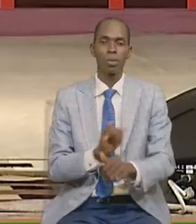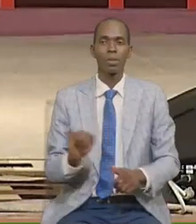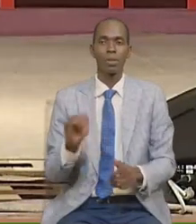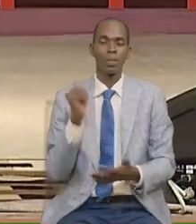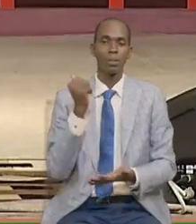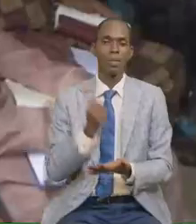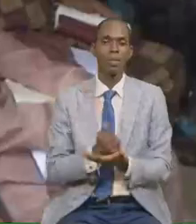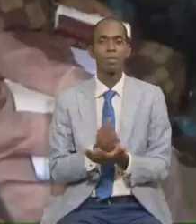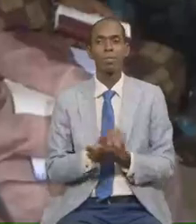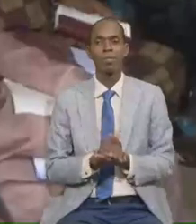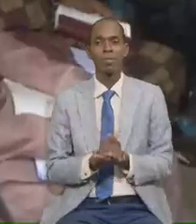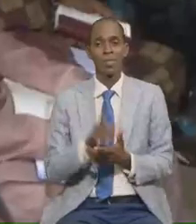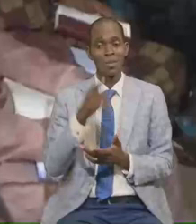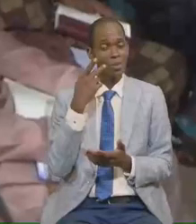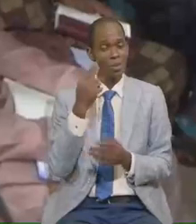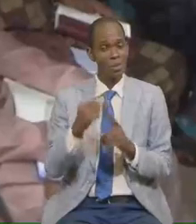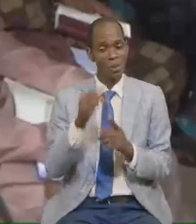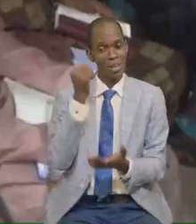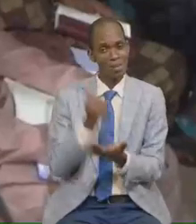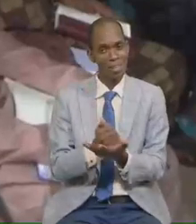on a vu la main là-bas non